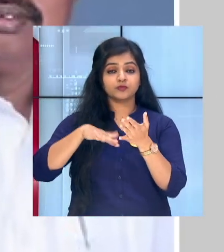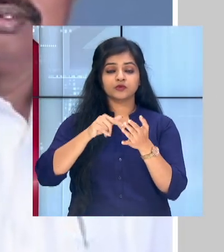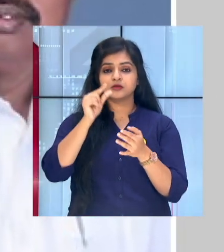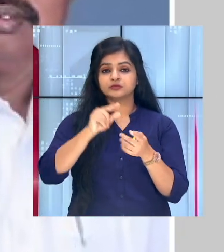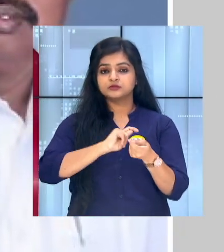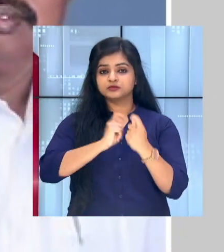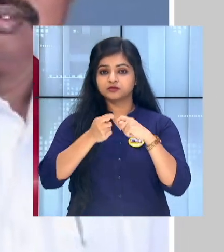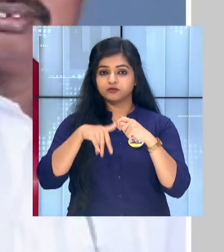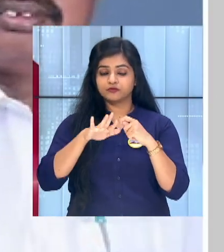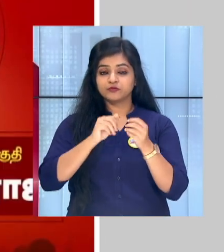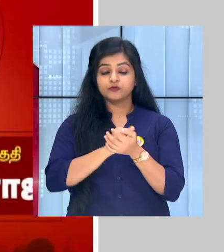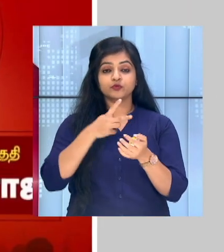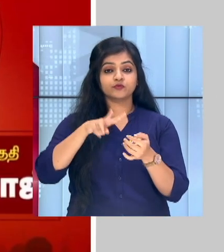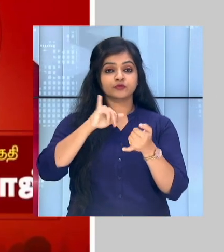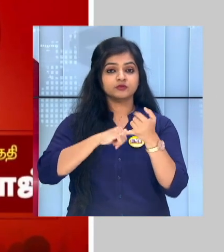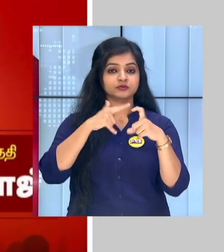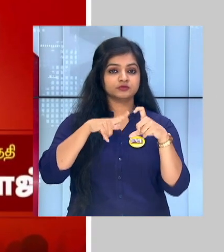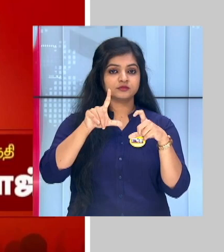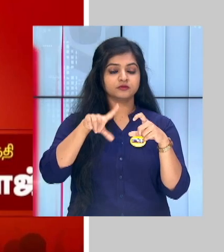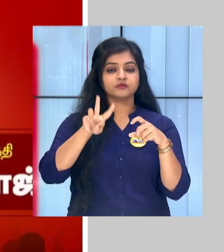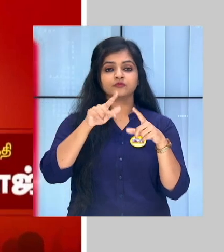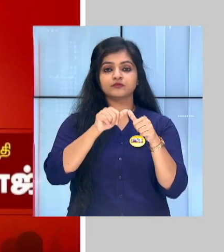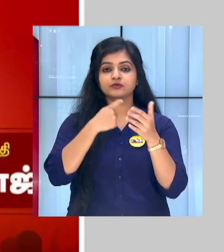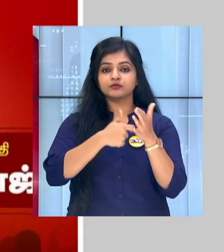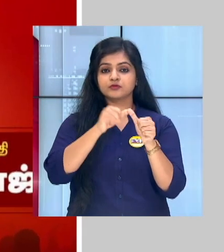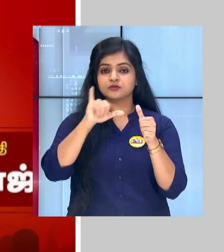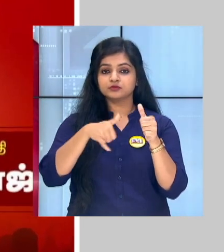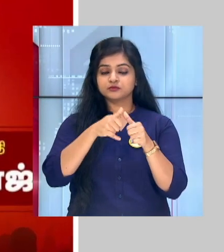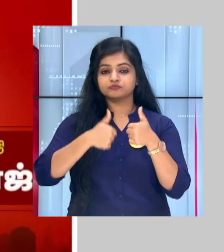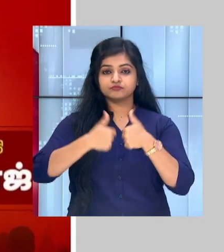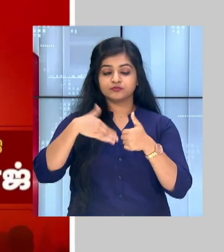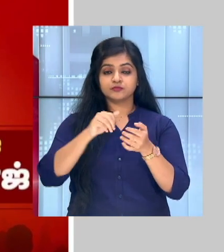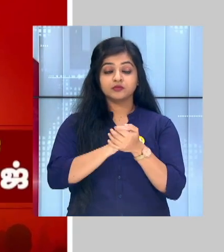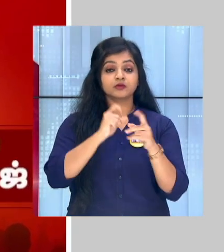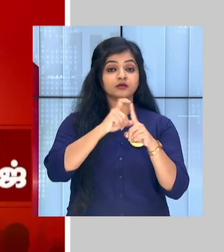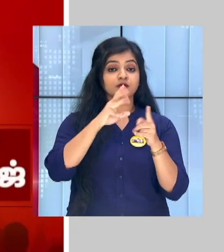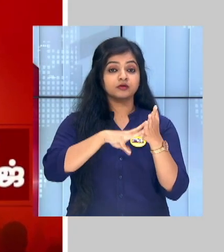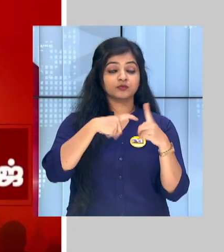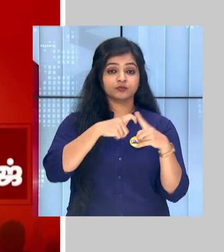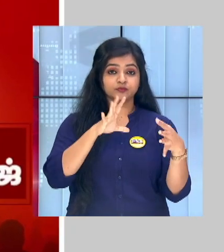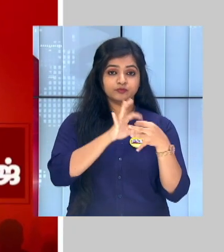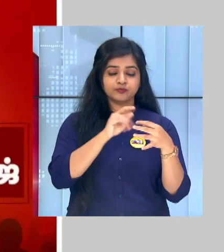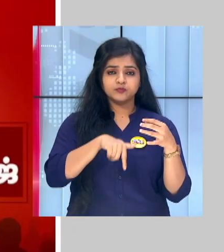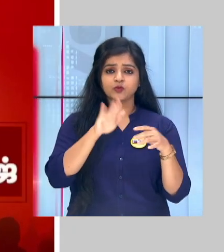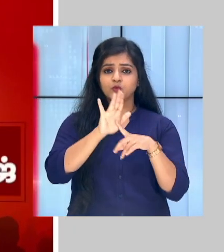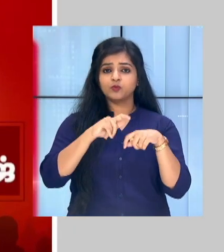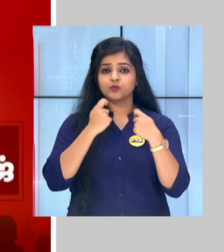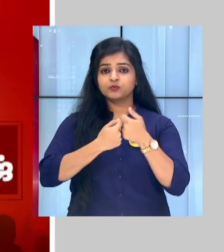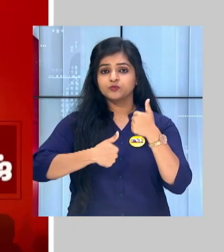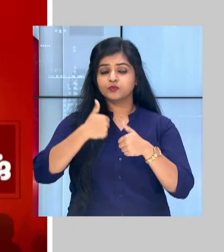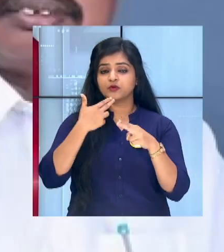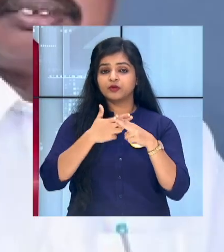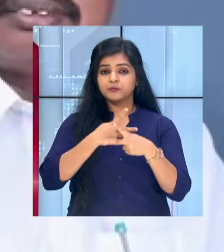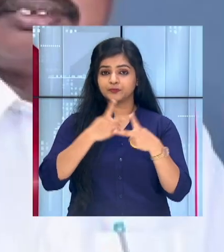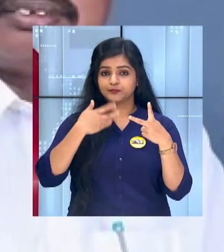മാറിയിട്ടുണ്ട്. നാഗപട്ടണത്ത് V സെൽവരാജ സ്ഥാനാർത്ഥിയാകും. എന്തായാലും DMK സഖ്യത്തിനെ സംബന്ധിച്ച് ഇനിയിപ്പോൾ കോൺഗ്രസ് സ്ഥാനാർത്ഥികളുടെ പേരുകൾ പുറത്തു